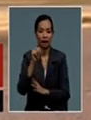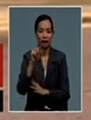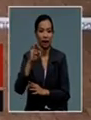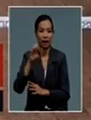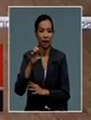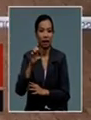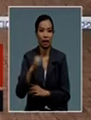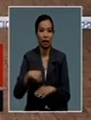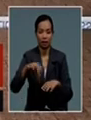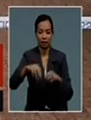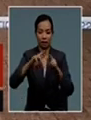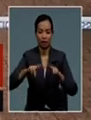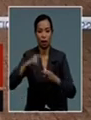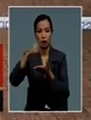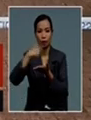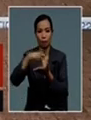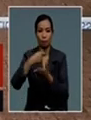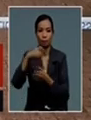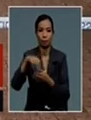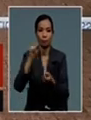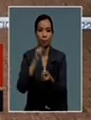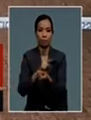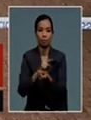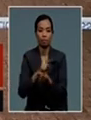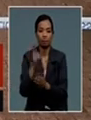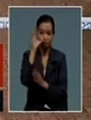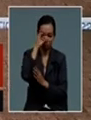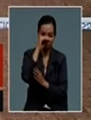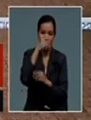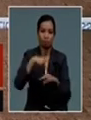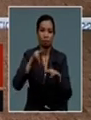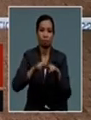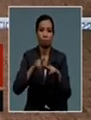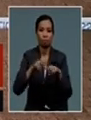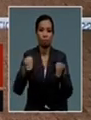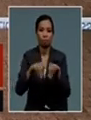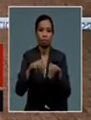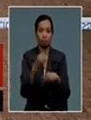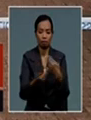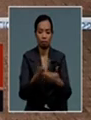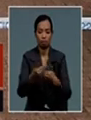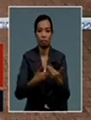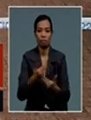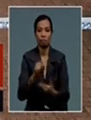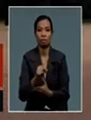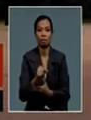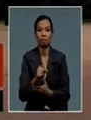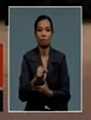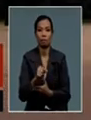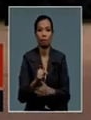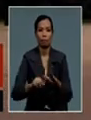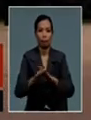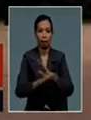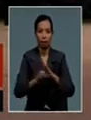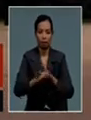ในเมืองซาบิรีก่อนที่จะถูกพบว่าหมดสติอยู่บนม้านั่งใกล้กับศูนย์การค้าเมาติ้งนะครับโดยพยานที่เห็น